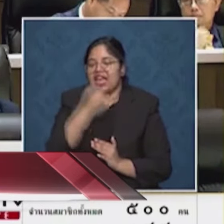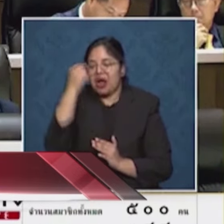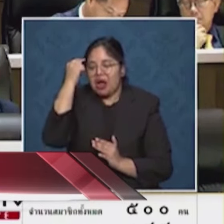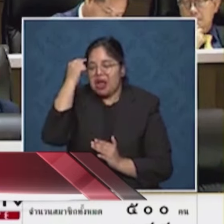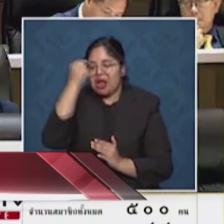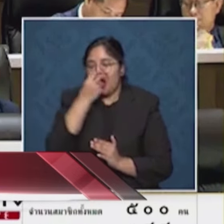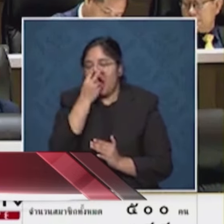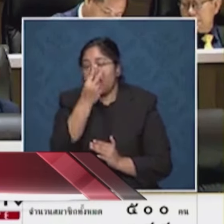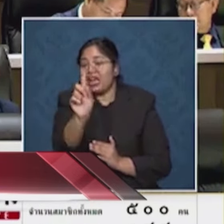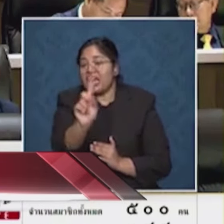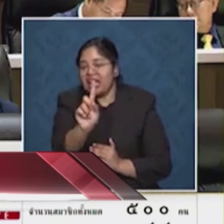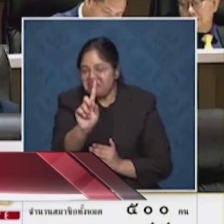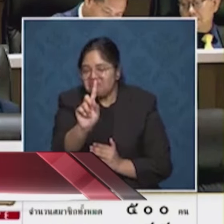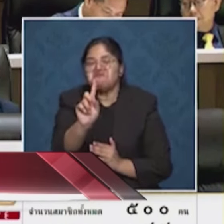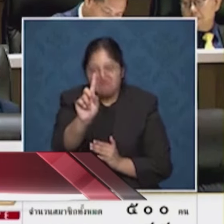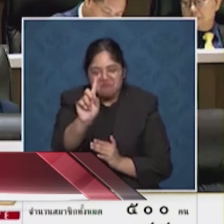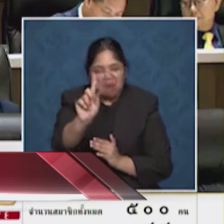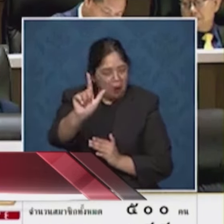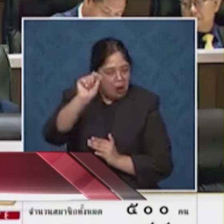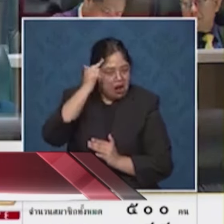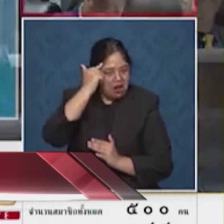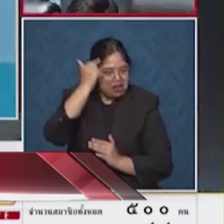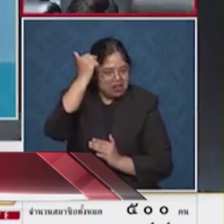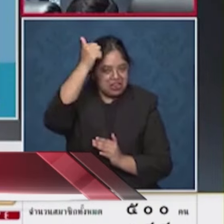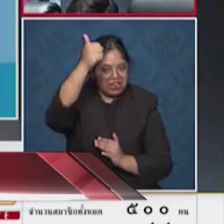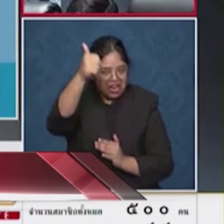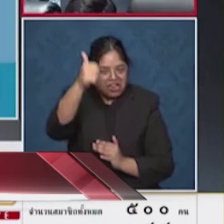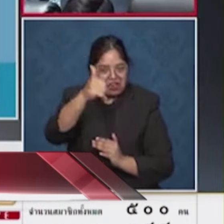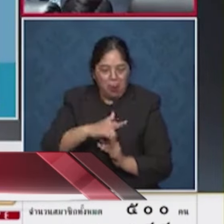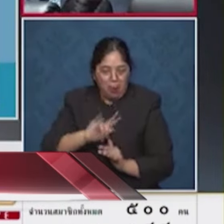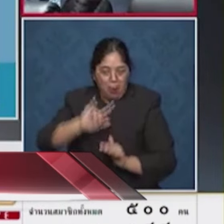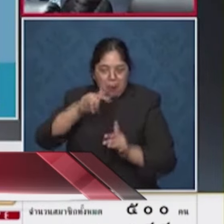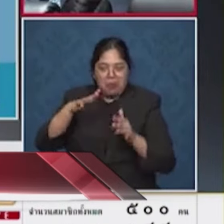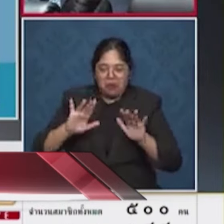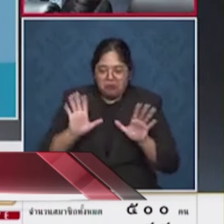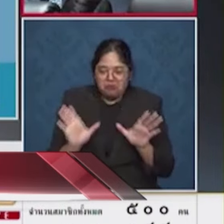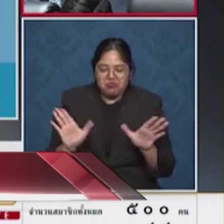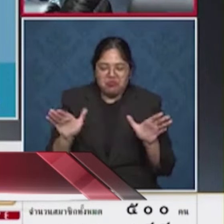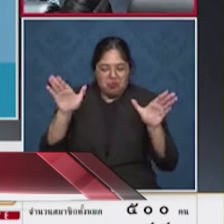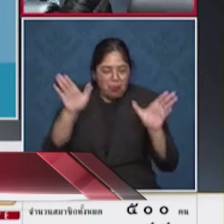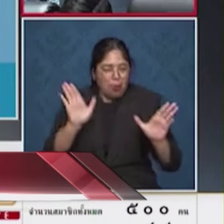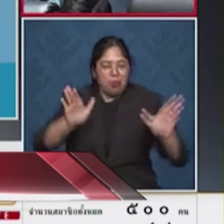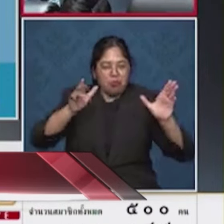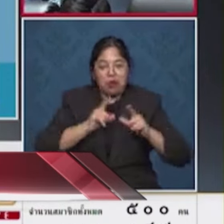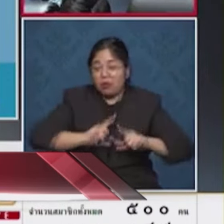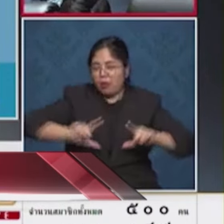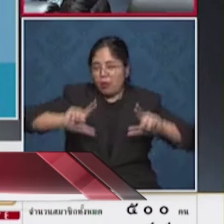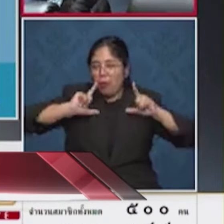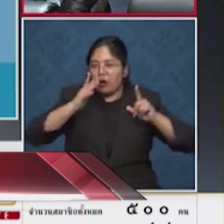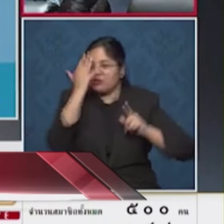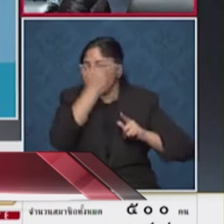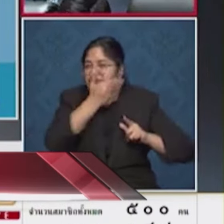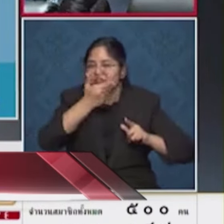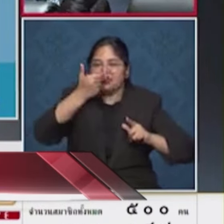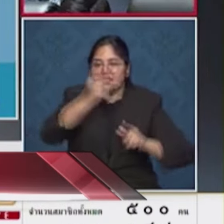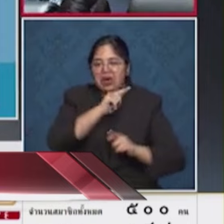เหยี่ยวมากกว่าแมลงวันที่บินทั้งวันแต่ไม่ได้อะไรนอกจากได้สร้างภาพว่าบินโดยไม่รู้จัก